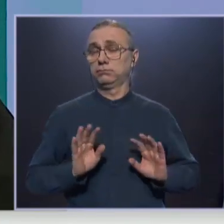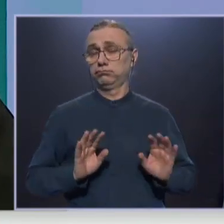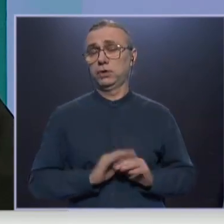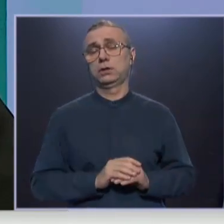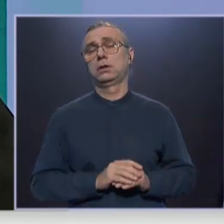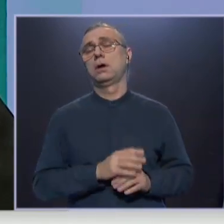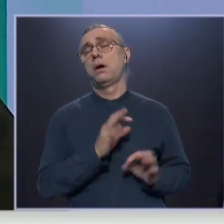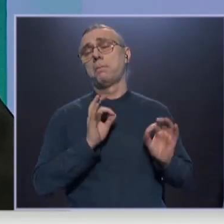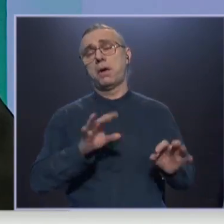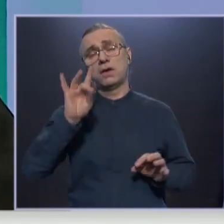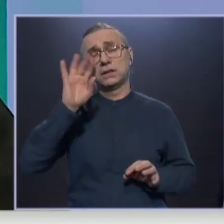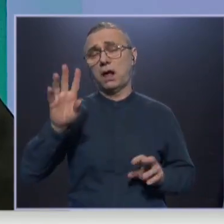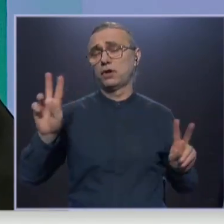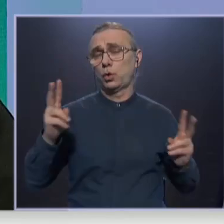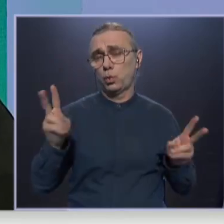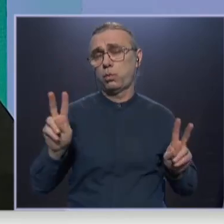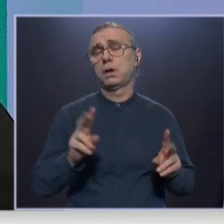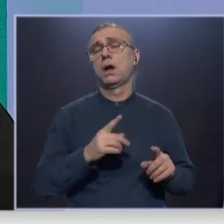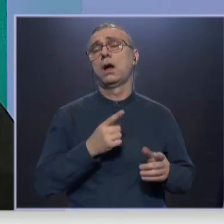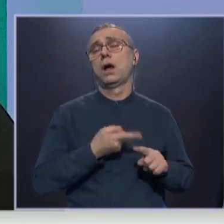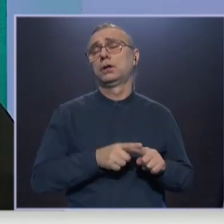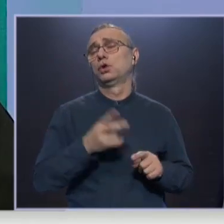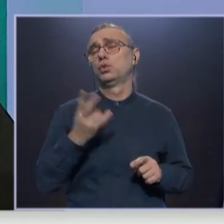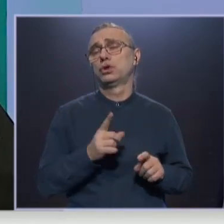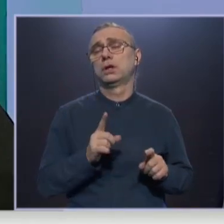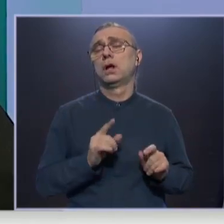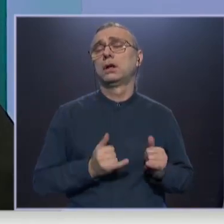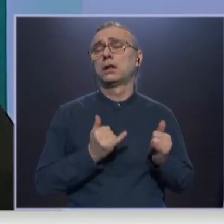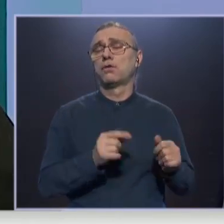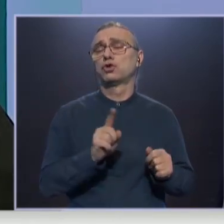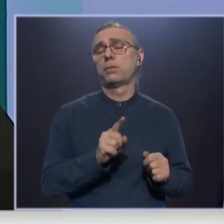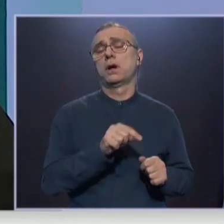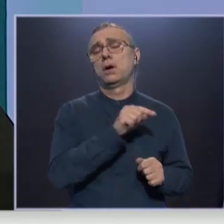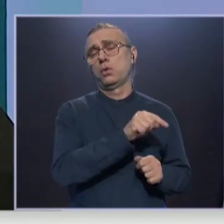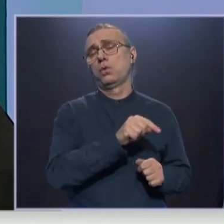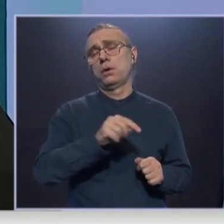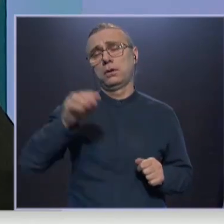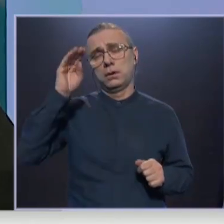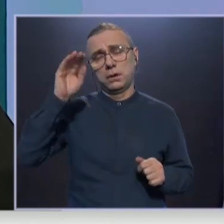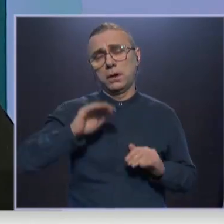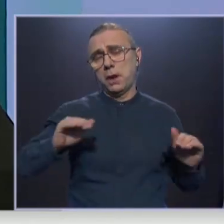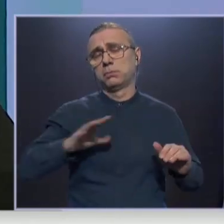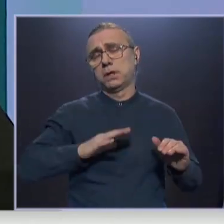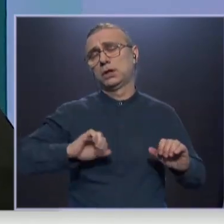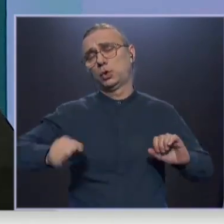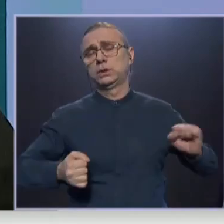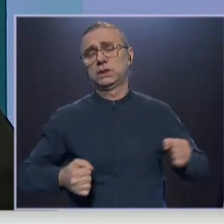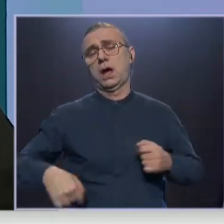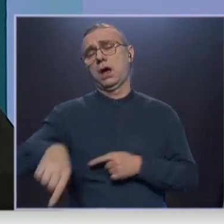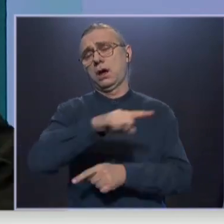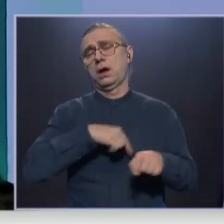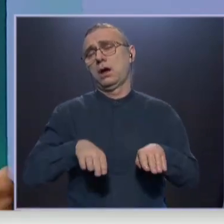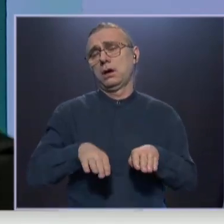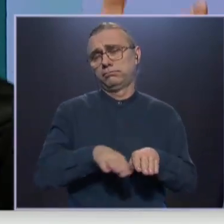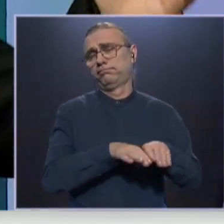подростковые клубы нужны для того, чтобы ребенок пришел, и у него действительно были друзья, был круг общения, с которыми ему весело, интересно, и которые тоже верующие